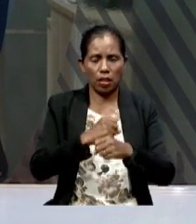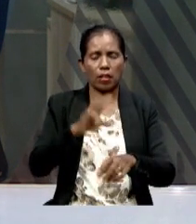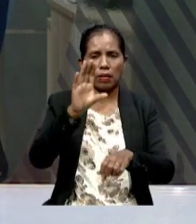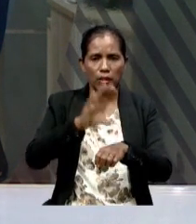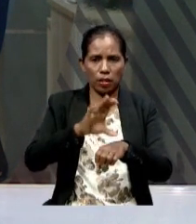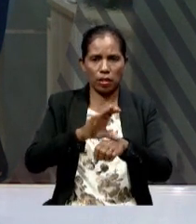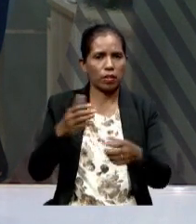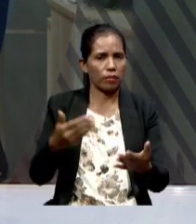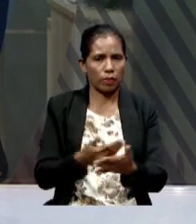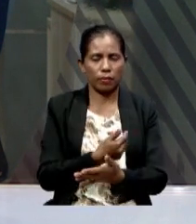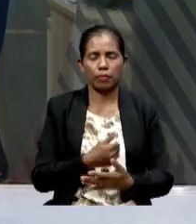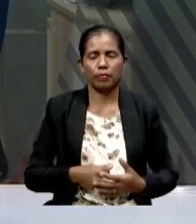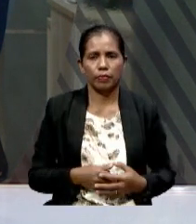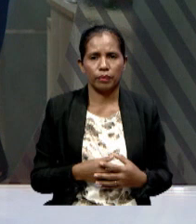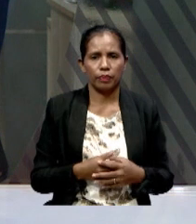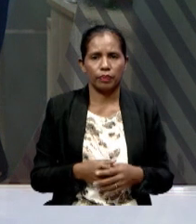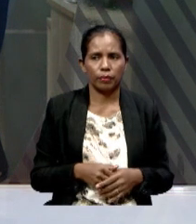Afon.